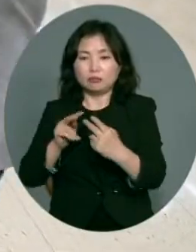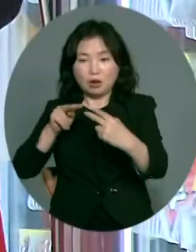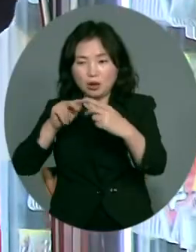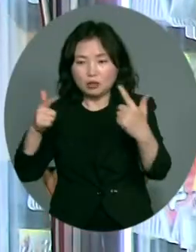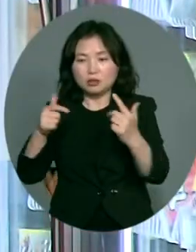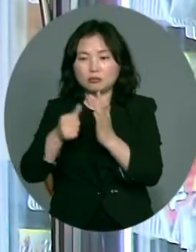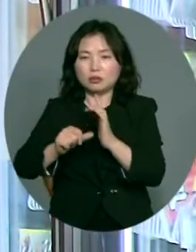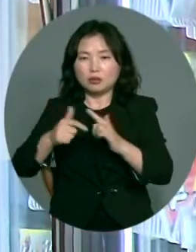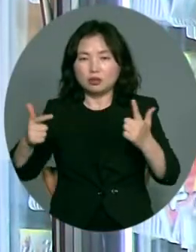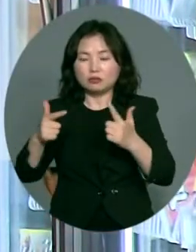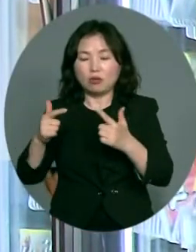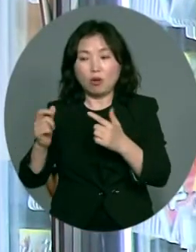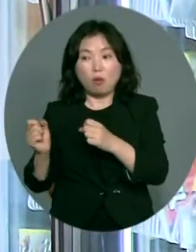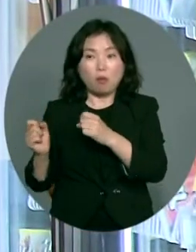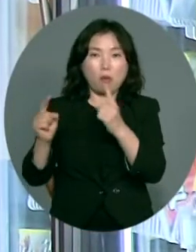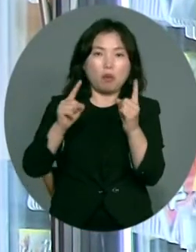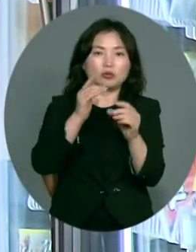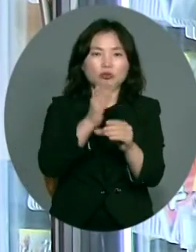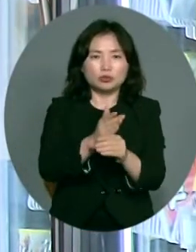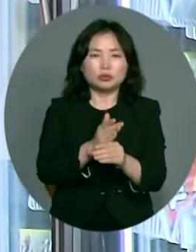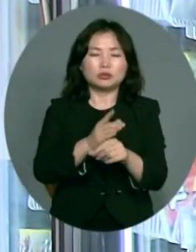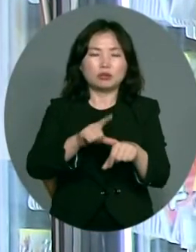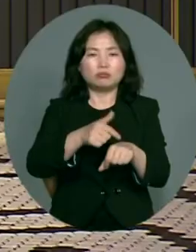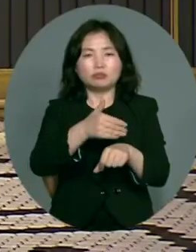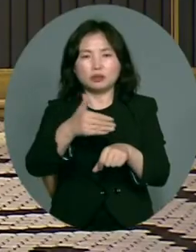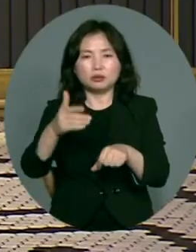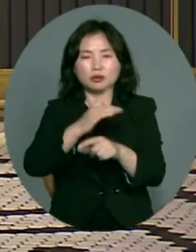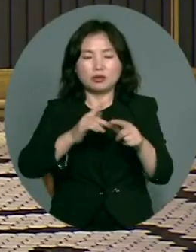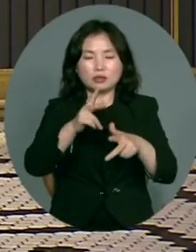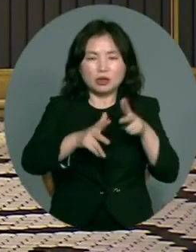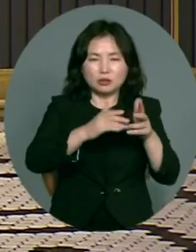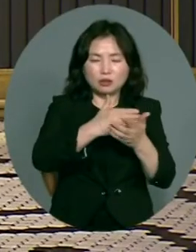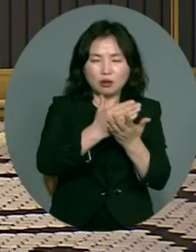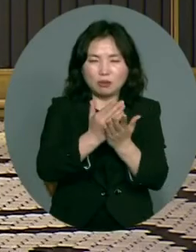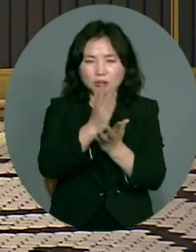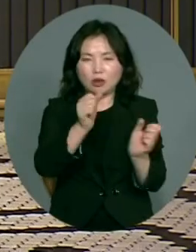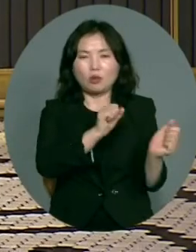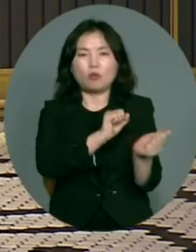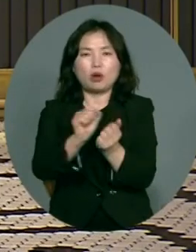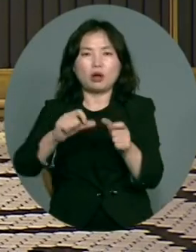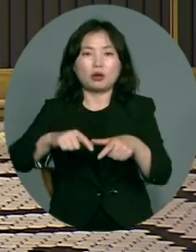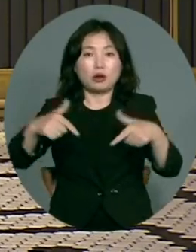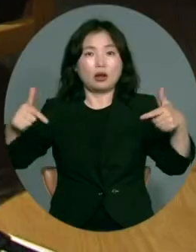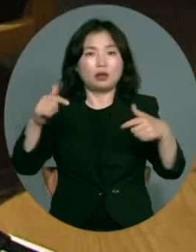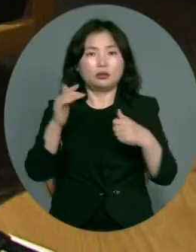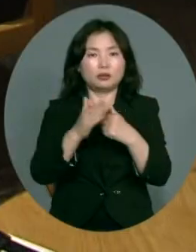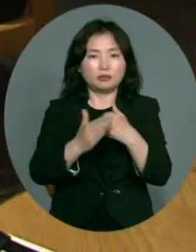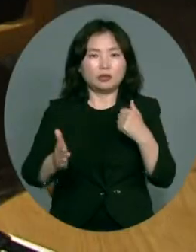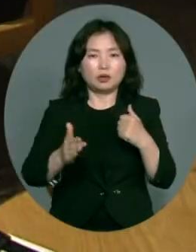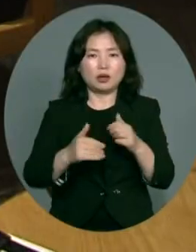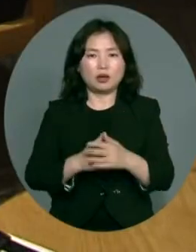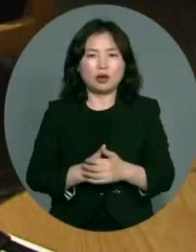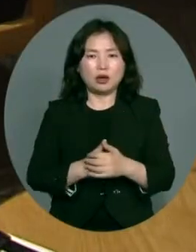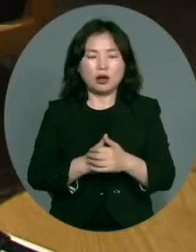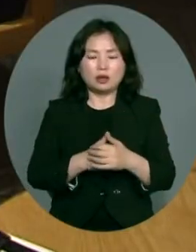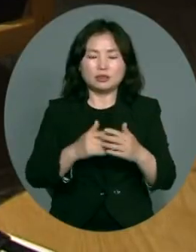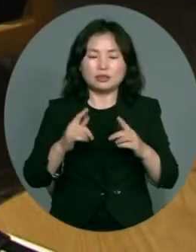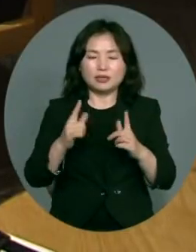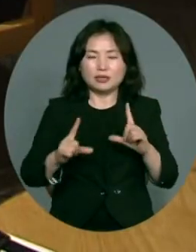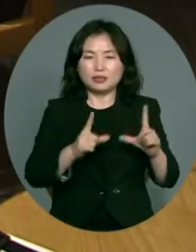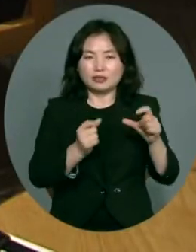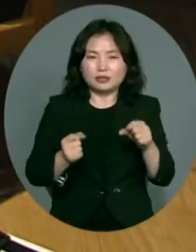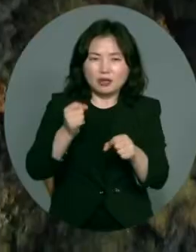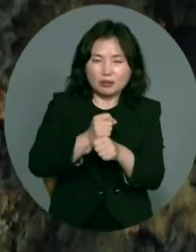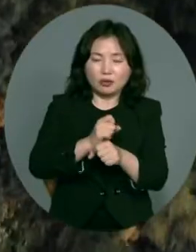켜고 있습니다. 이 같은 추세는 시간이 지날수록 산업계 전 분야로 확대될 것으로 보여 각 업계는 일상생활에